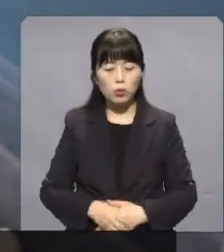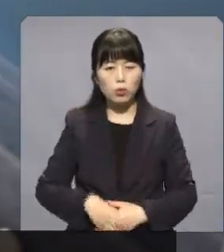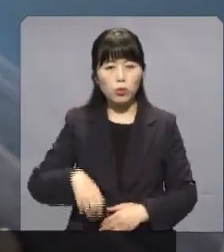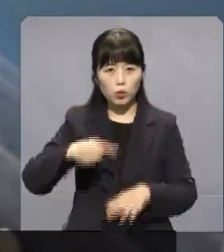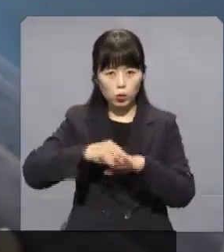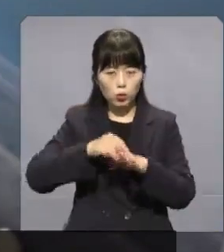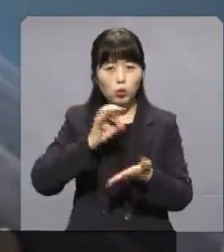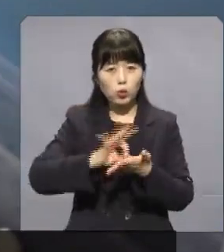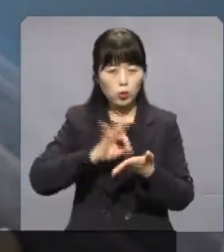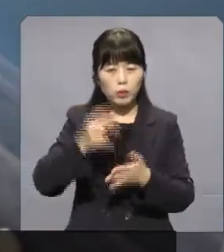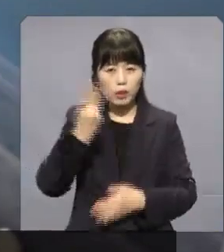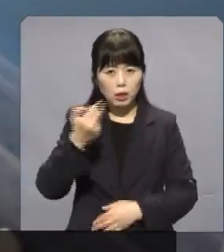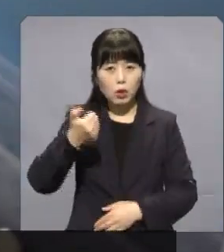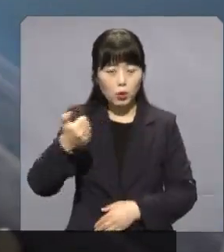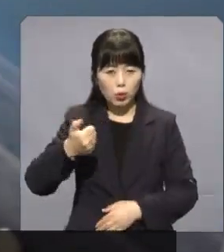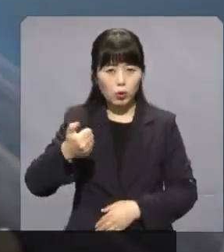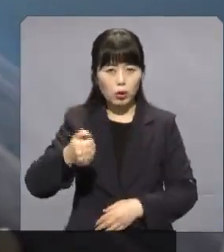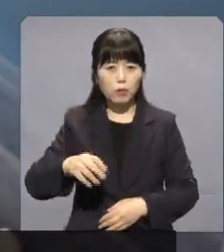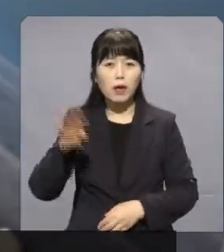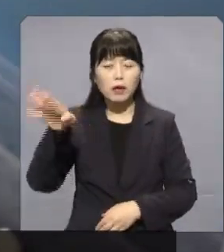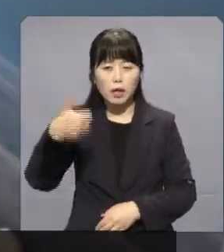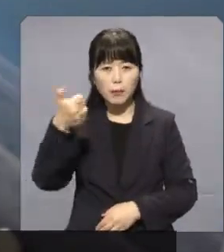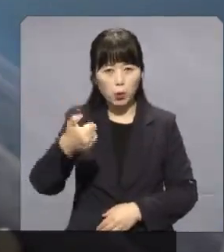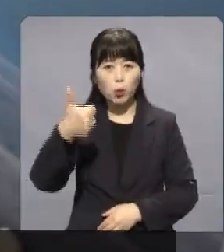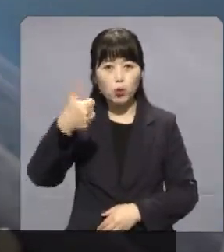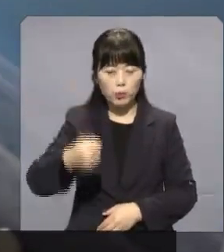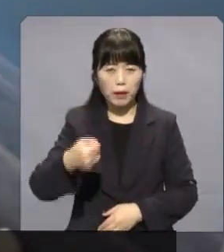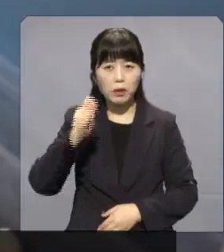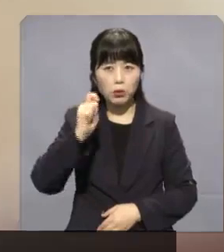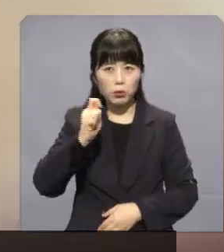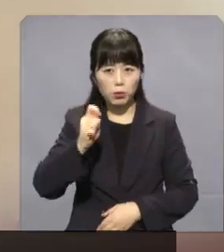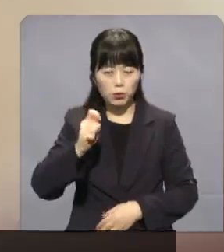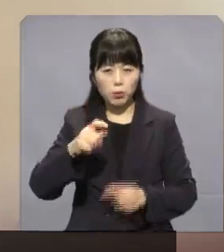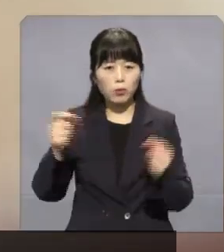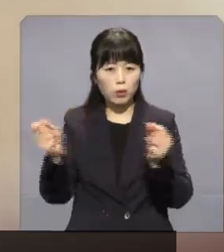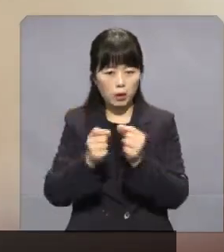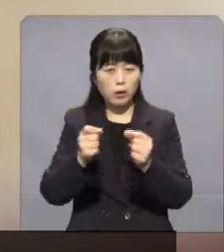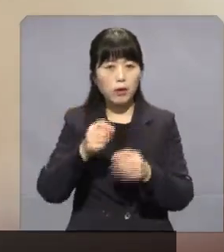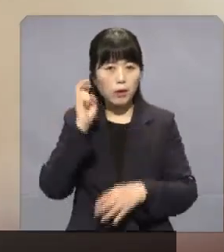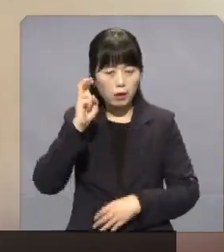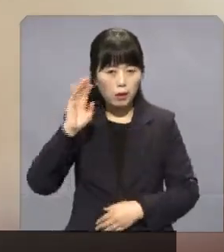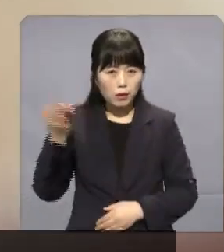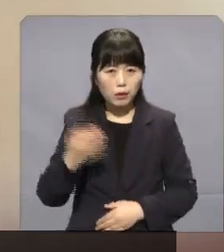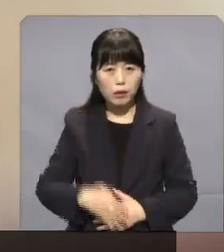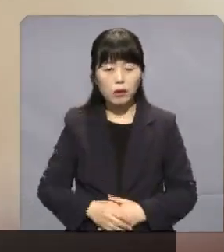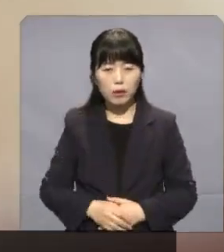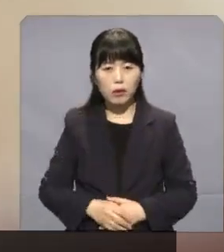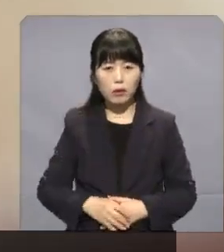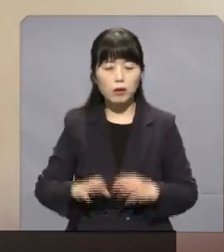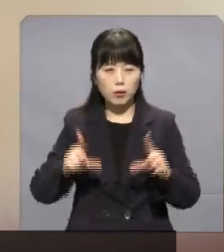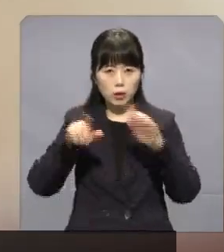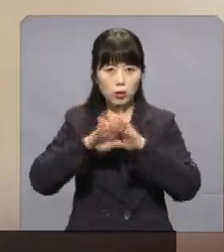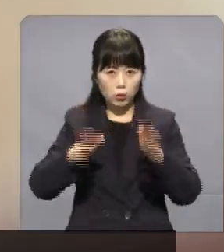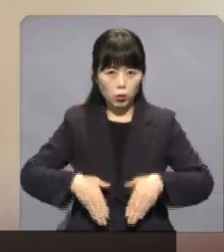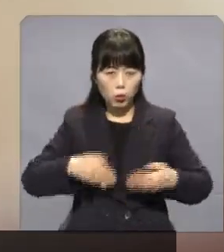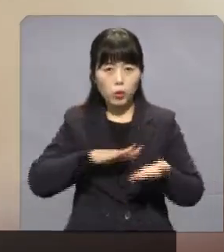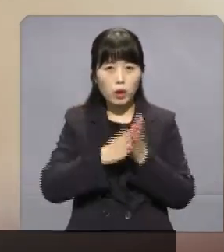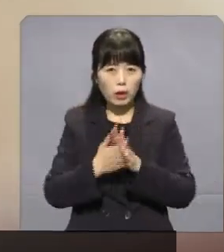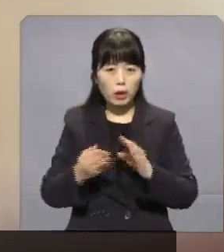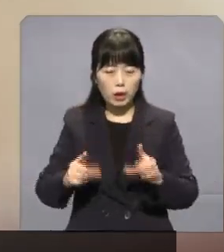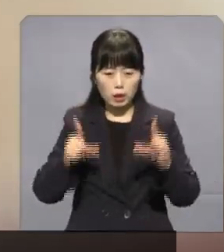소비도 2050년에는 455만 톤에 달할 것이라고 하는데요. 지구 온난화와 이상기후